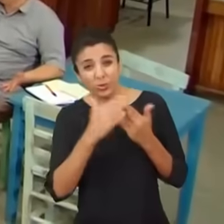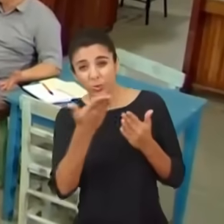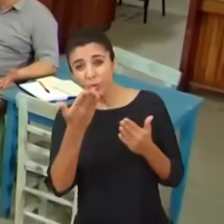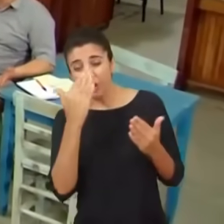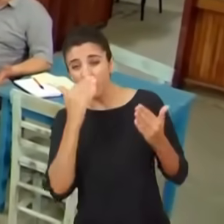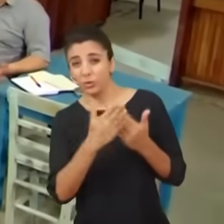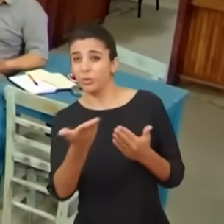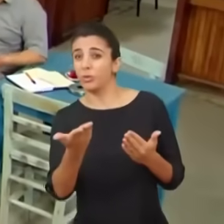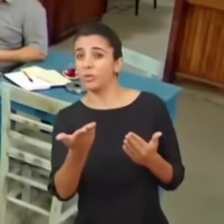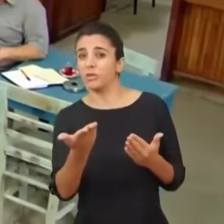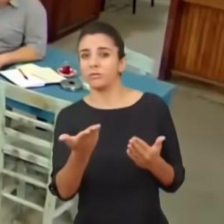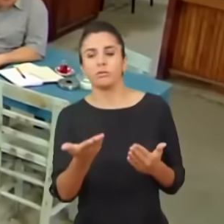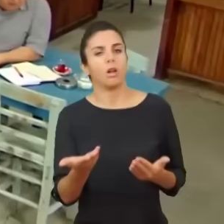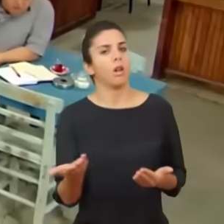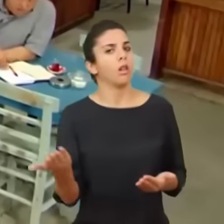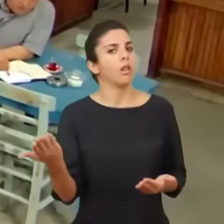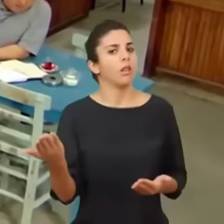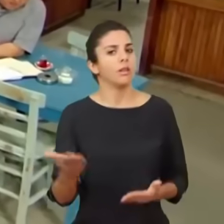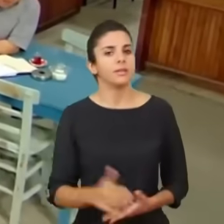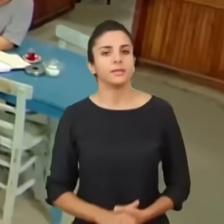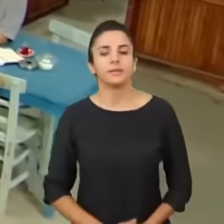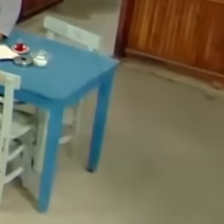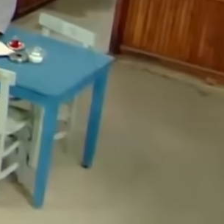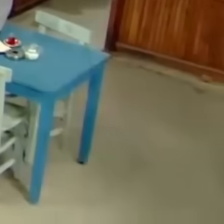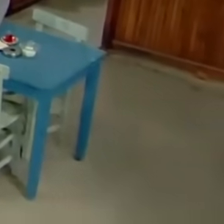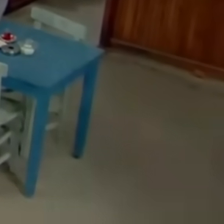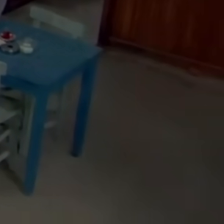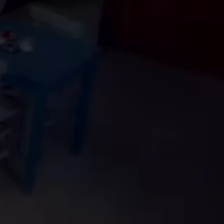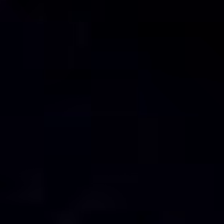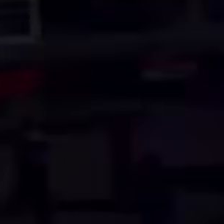ya? Adam gibi gazete okuyorum. Bunda gelmiyor, yok